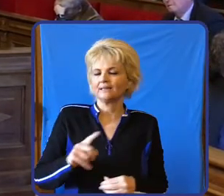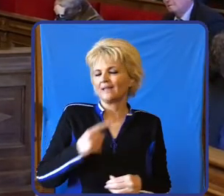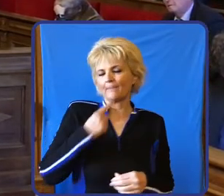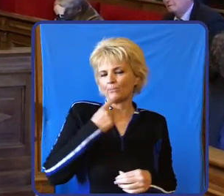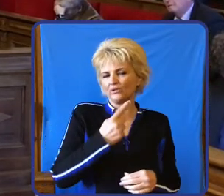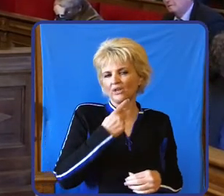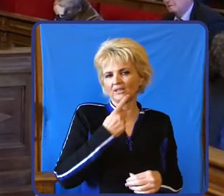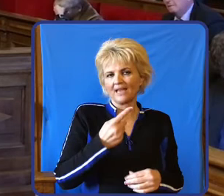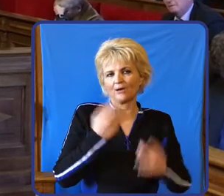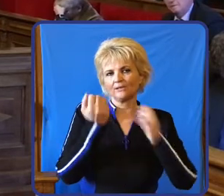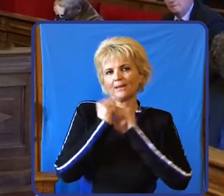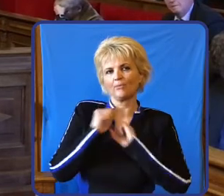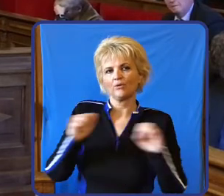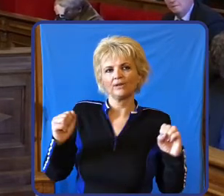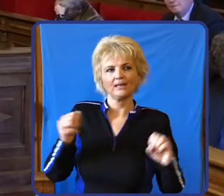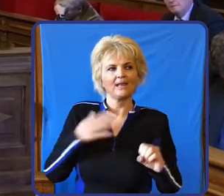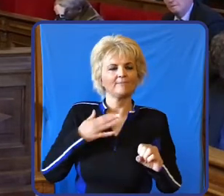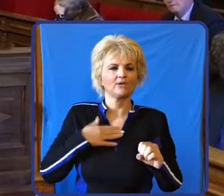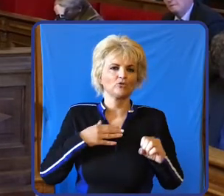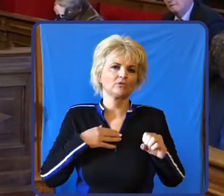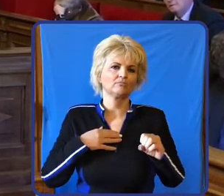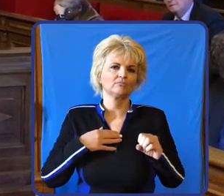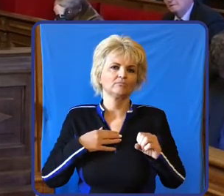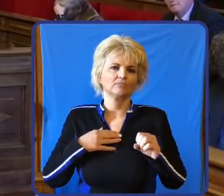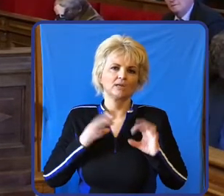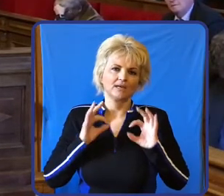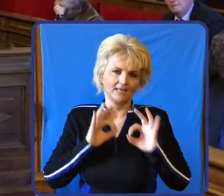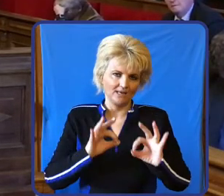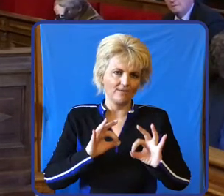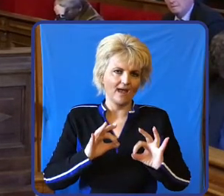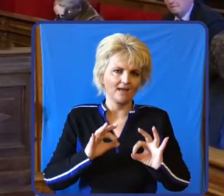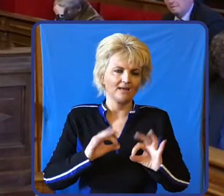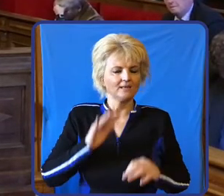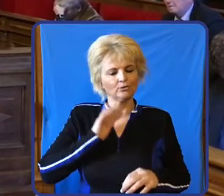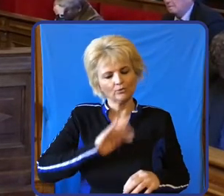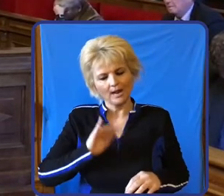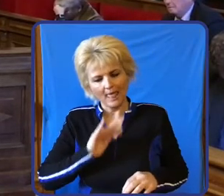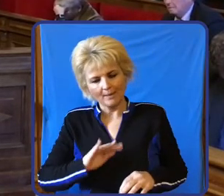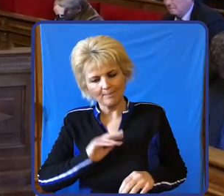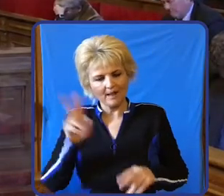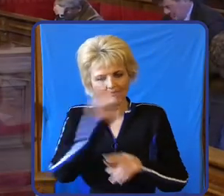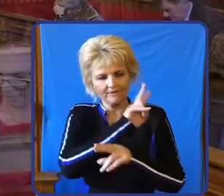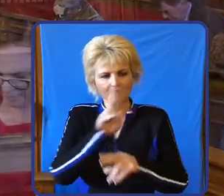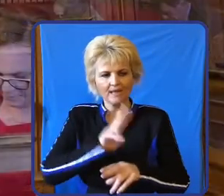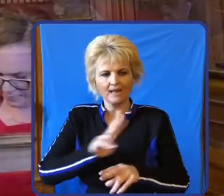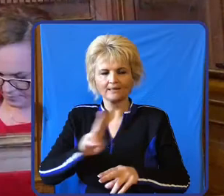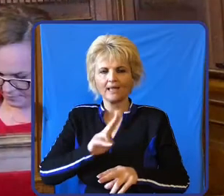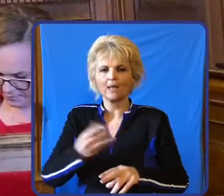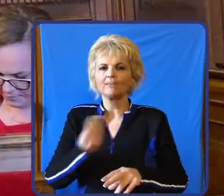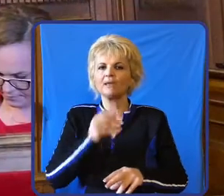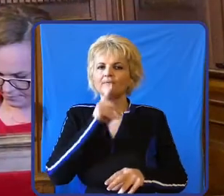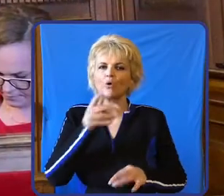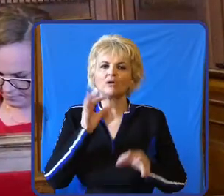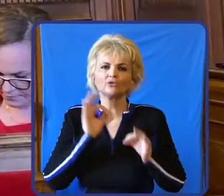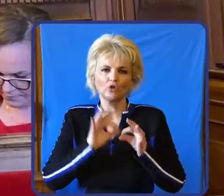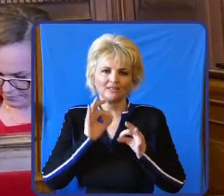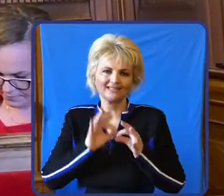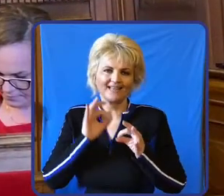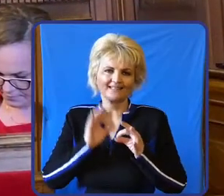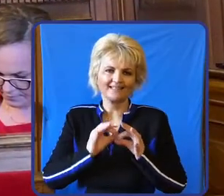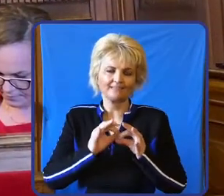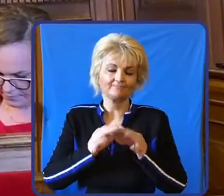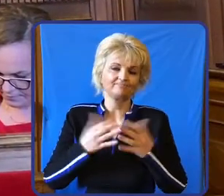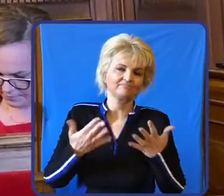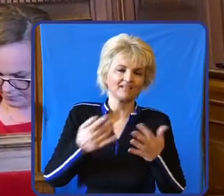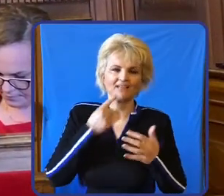hogy a demokráciának nem vagyok nagy híve, úgyhogy nagyon-nagyon nagy különemmel figyeltem, hogy mi fog történni.